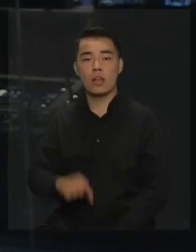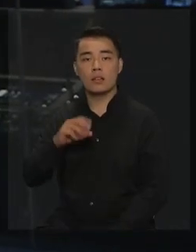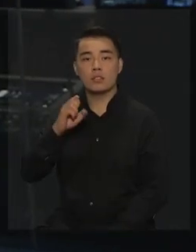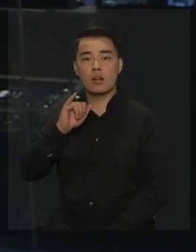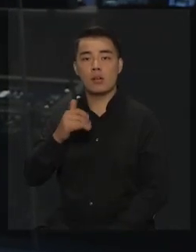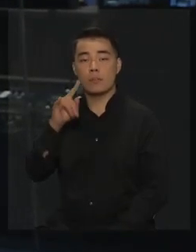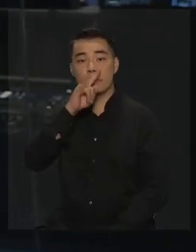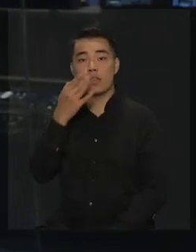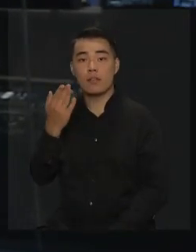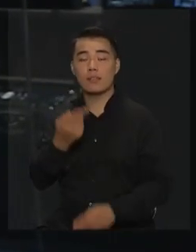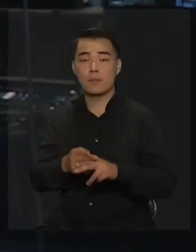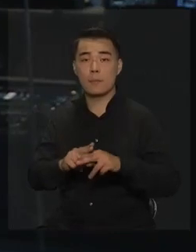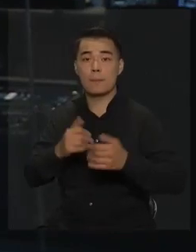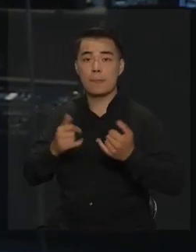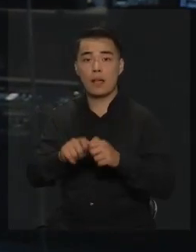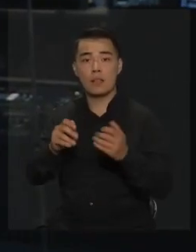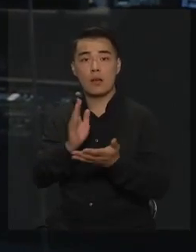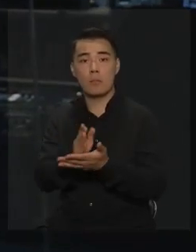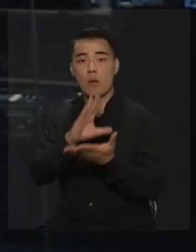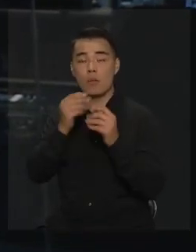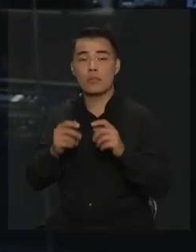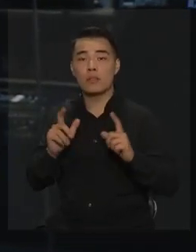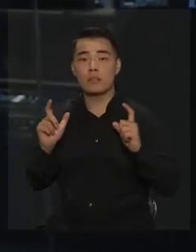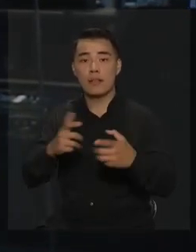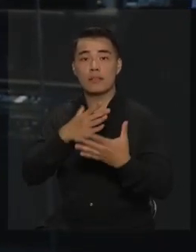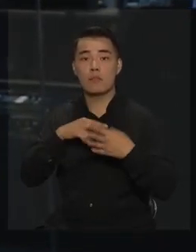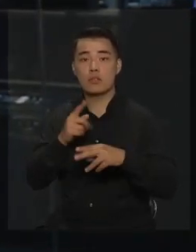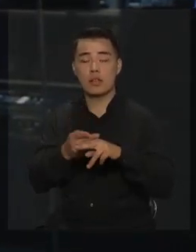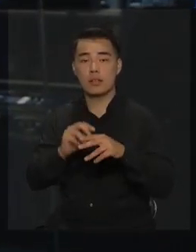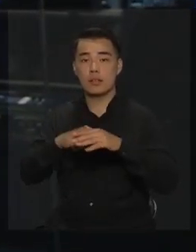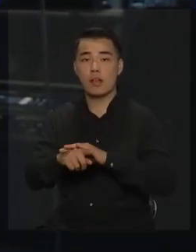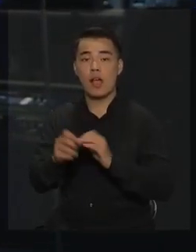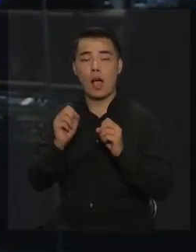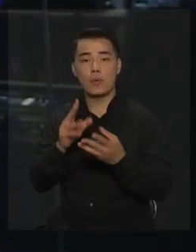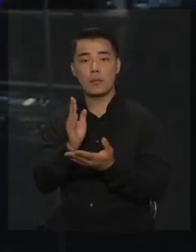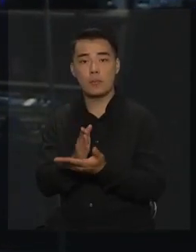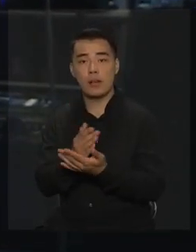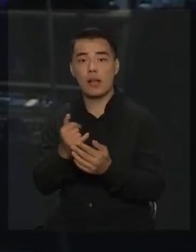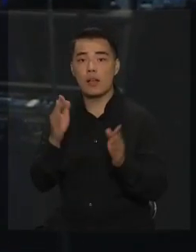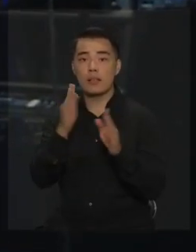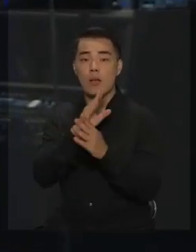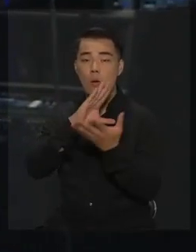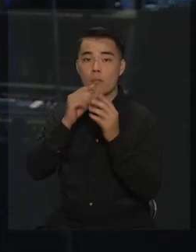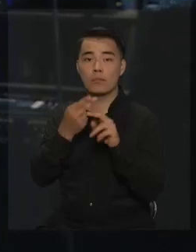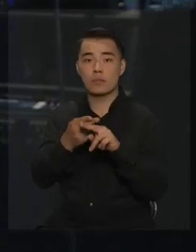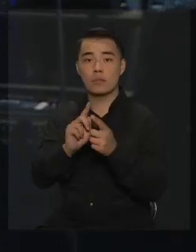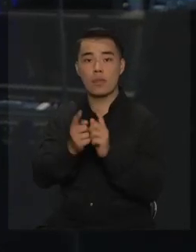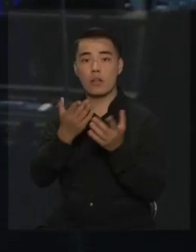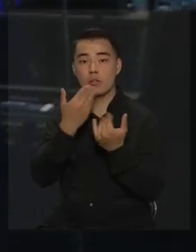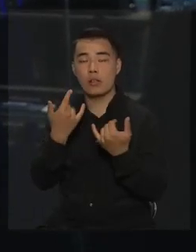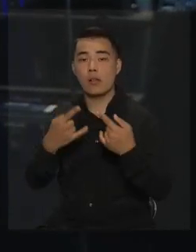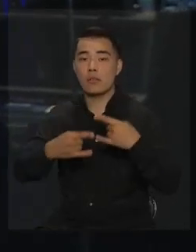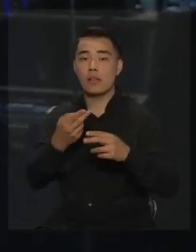Атырауда мұнай кеніші ашық жатыр. Қоршалмаған кеніш жайылымдағы төрткілікке қауіп төндіруде. Аумағы күзетілмейді, арнамызға осылай